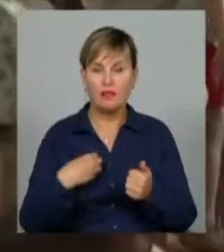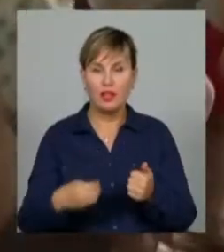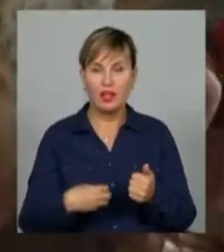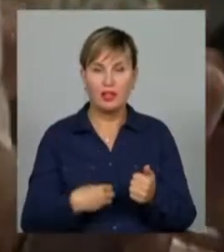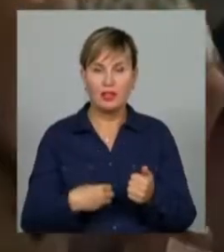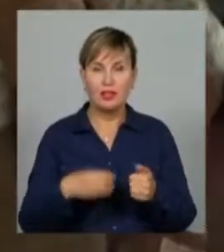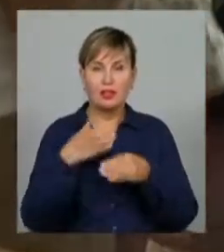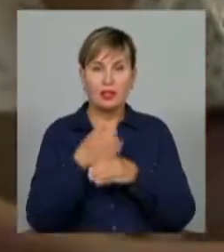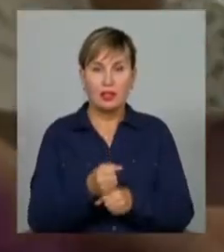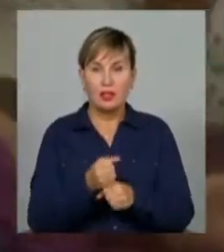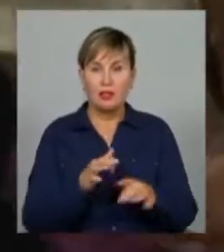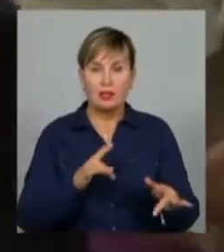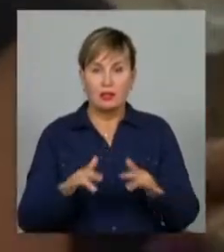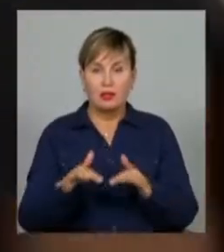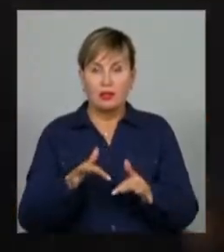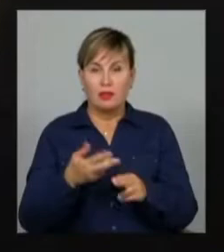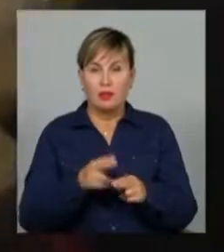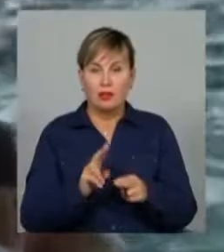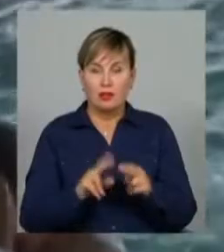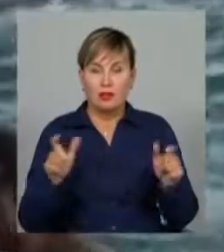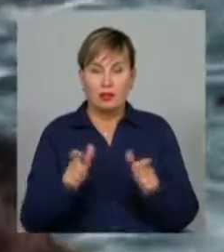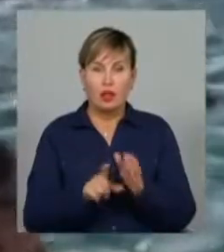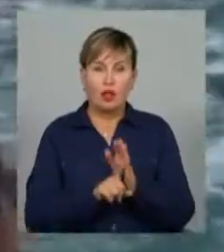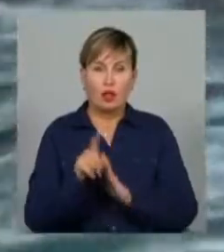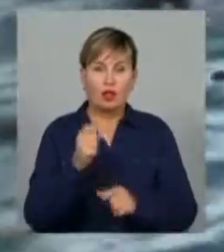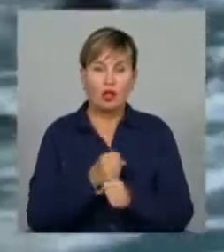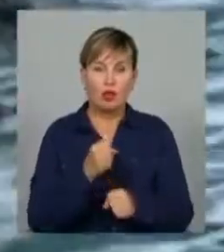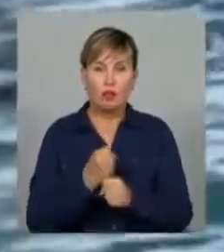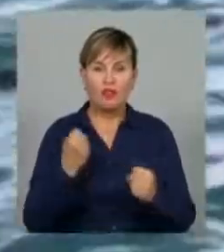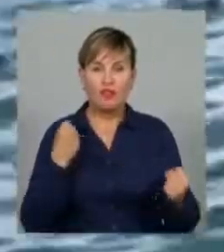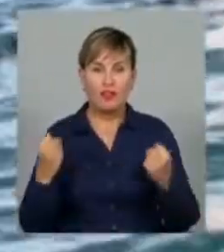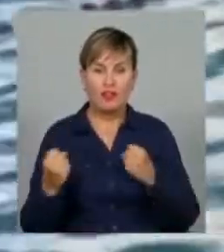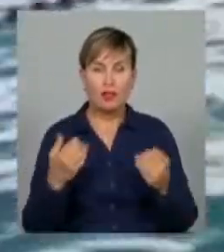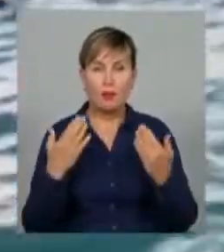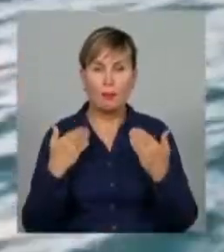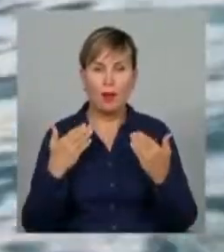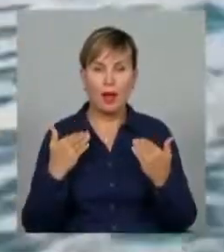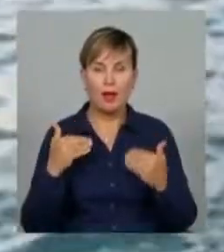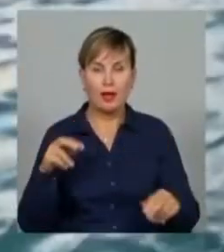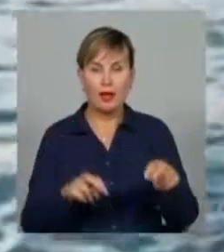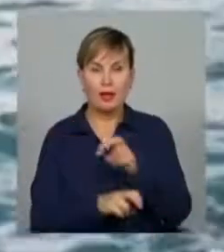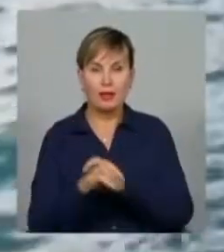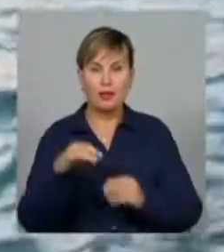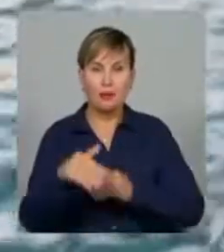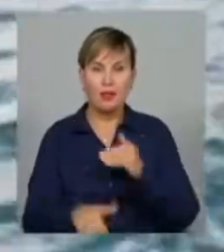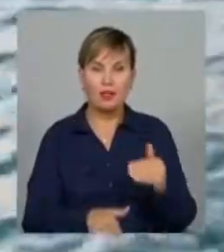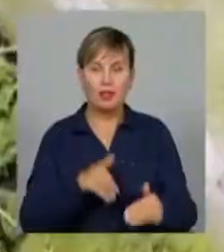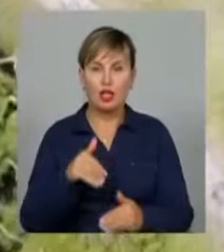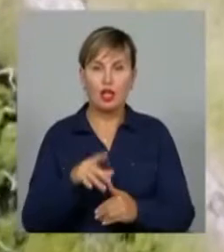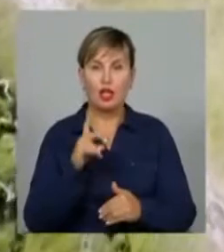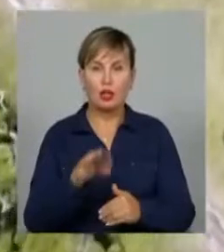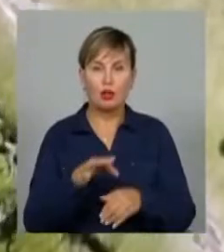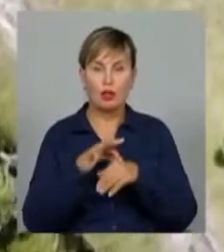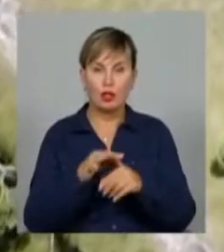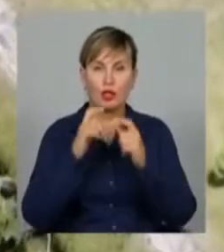Помимо сокращения действия комендантского часа, начали работу фитнес-центры, парки, аттракционы и бассейны. Однако